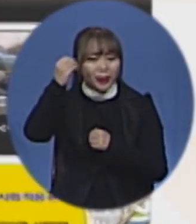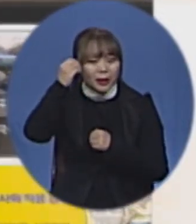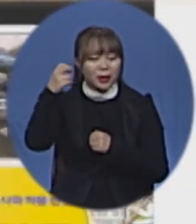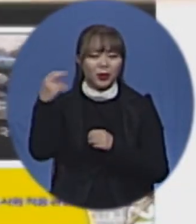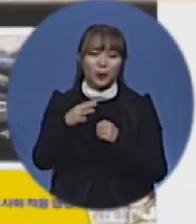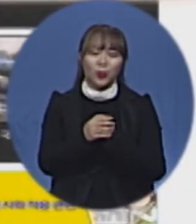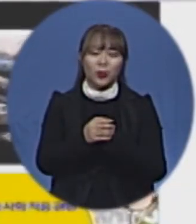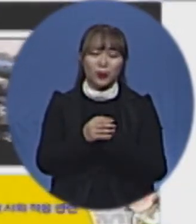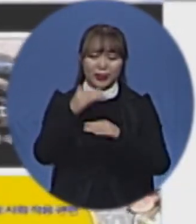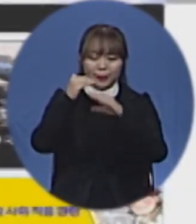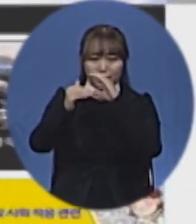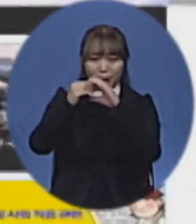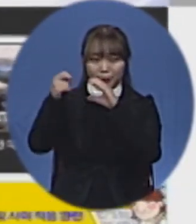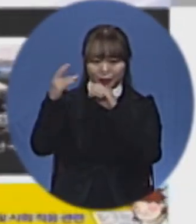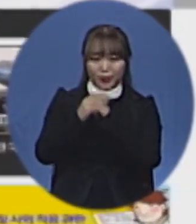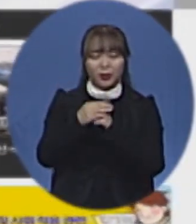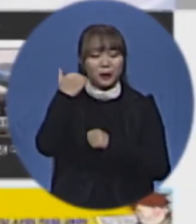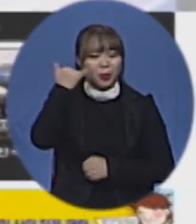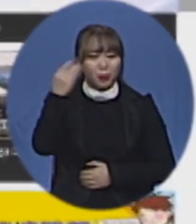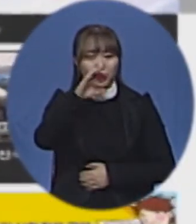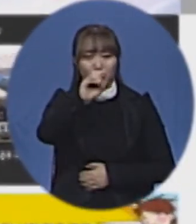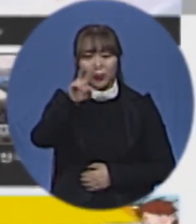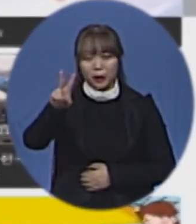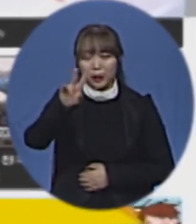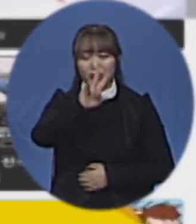홈페이지 또는 전자우편